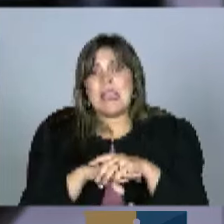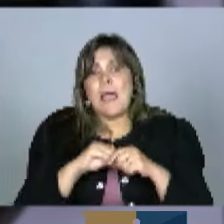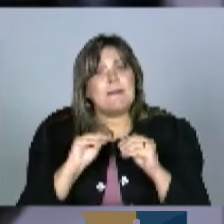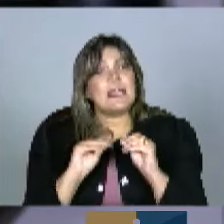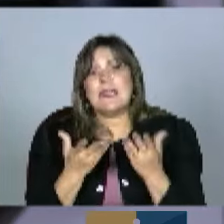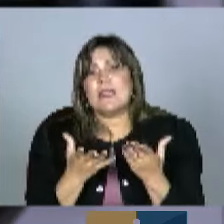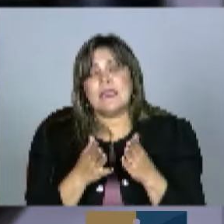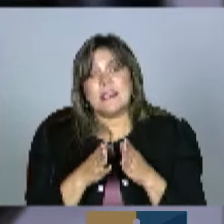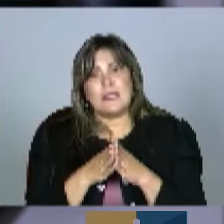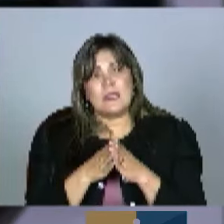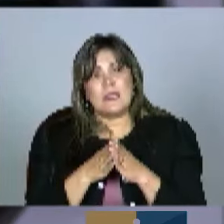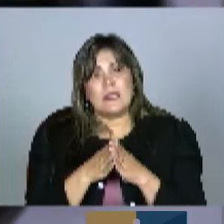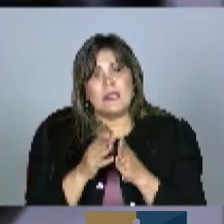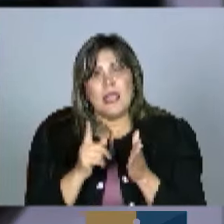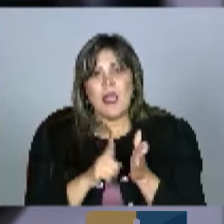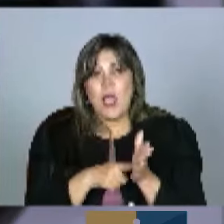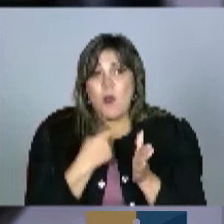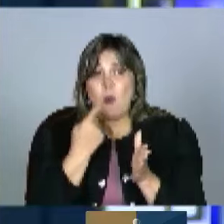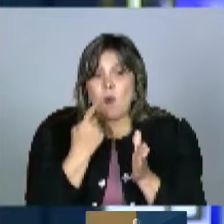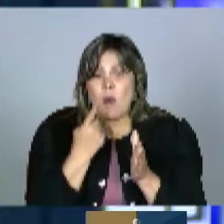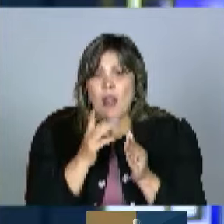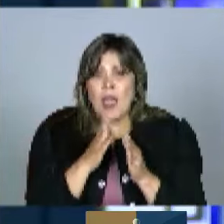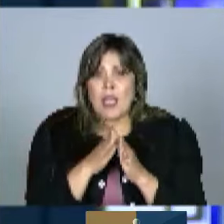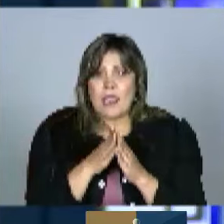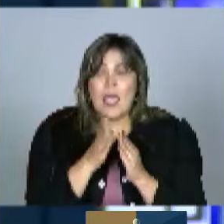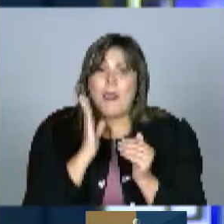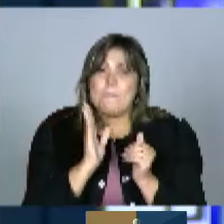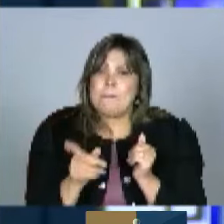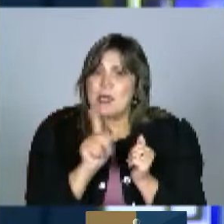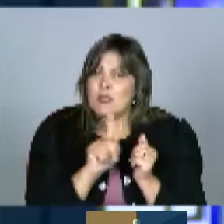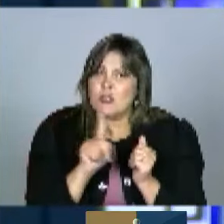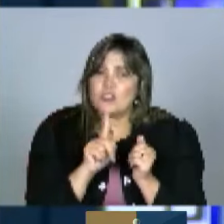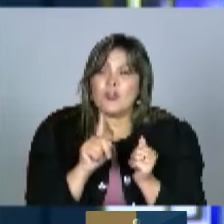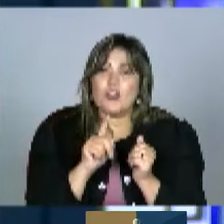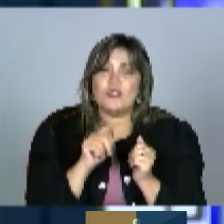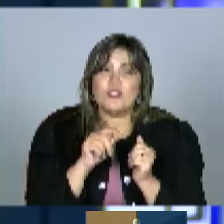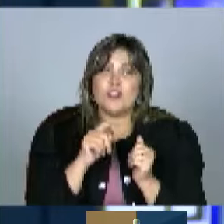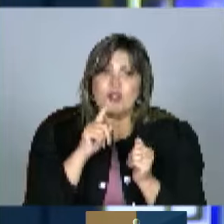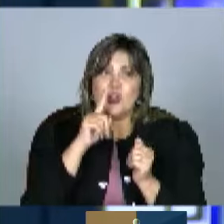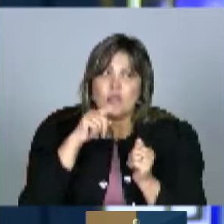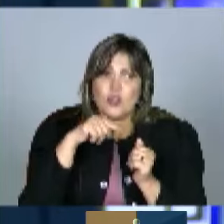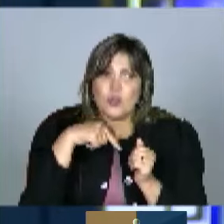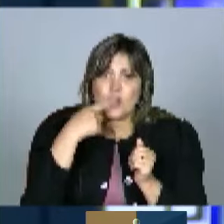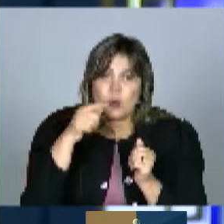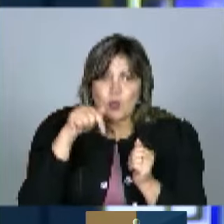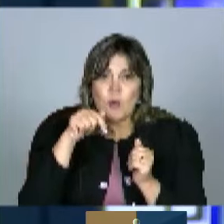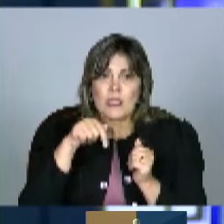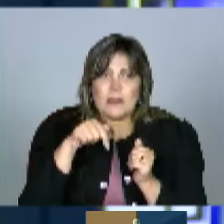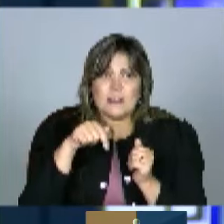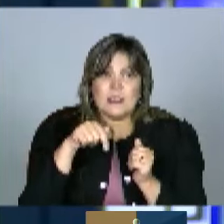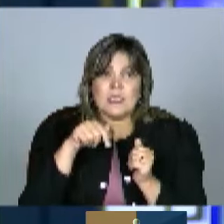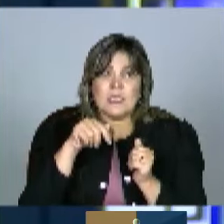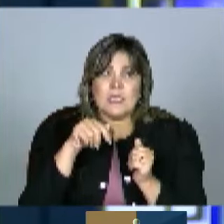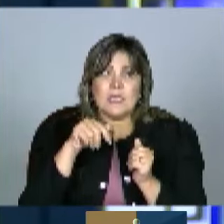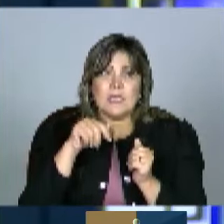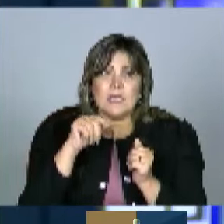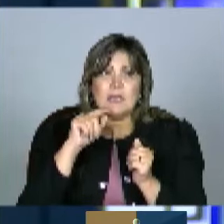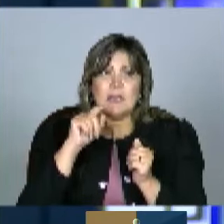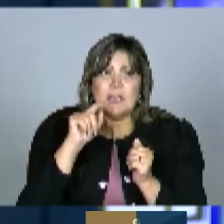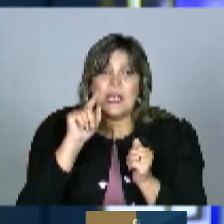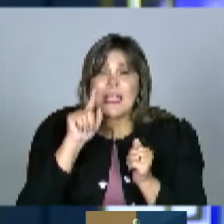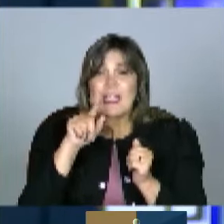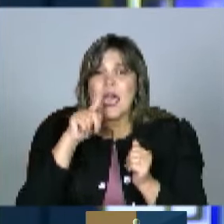علشان تضمن حقها وترجع حق زوجها ما تقدرش تطعن دلوقتي غير تعمل حجر عليها